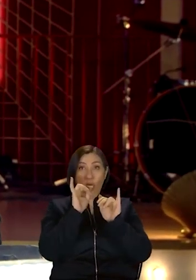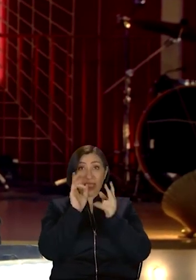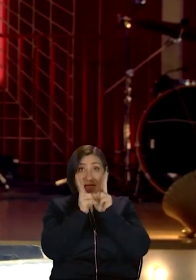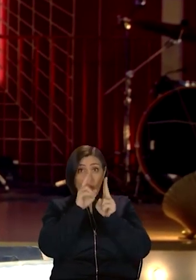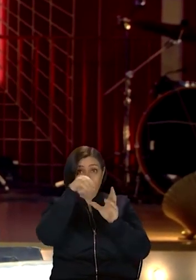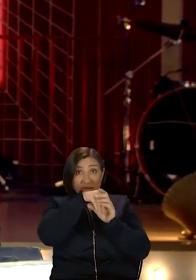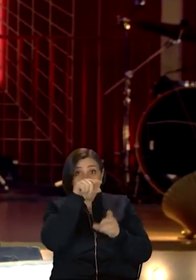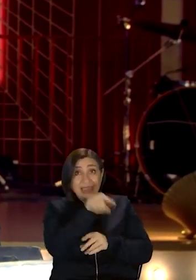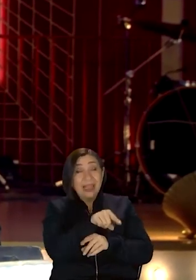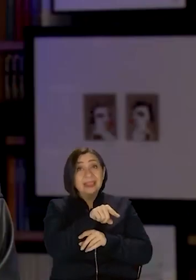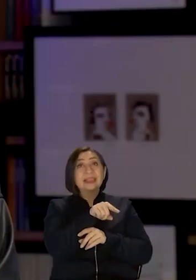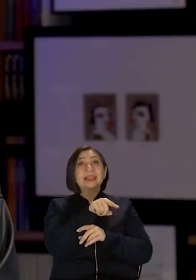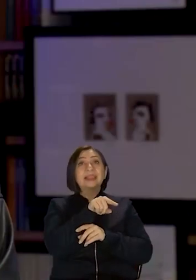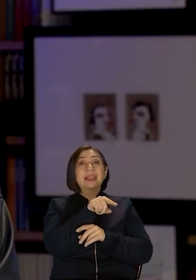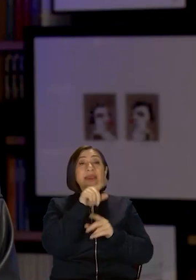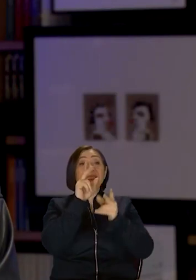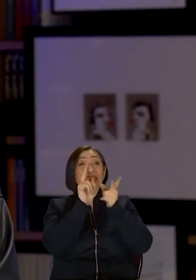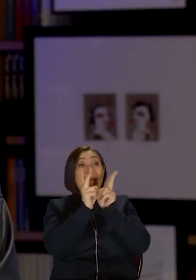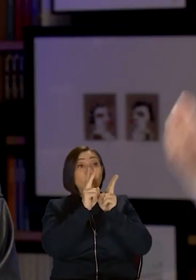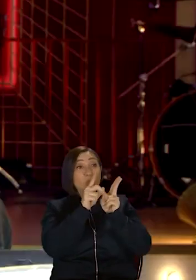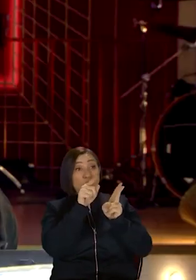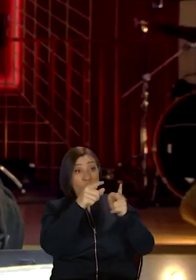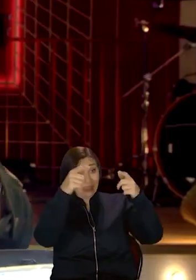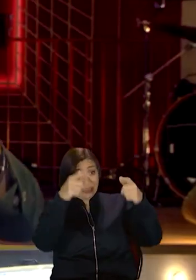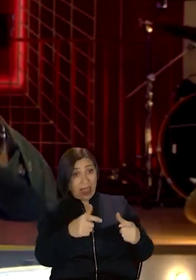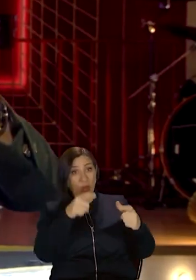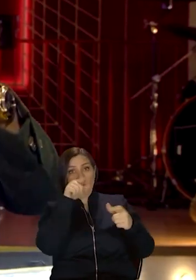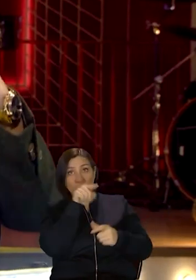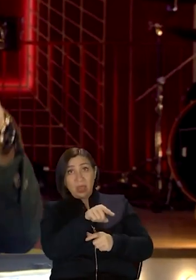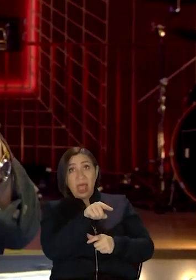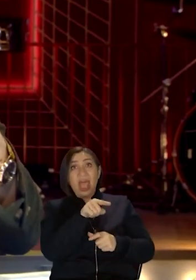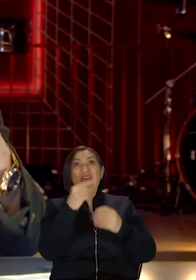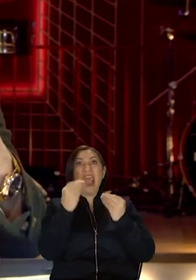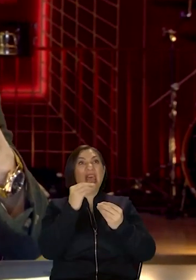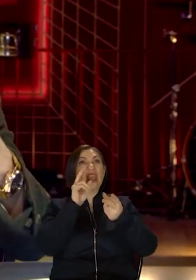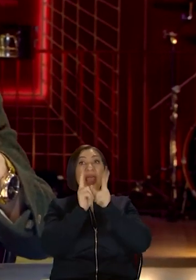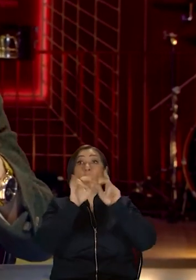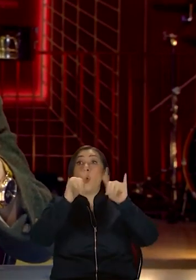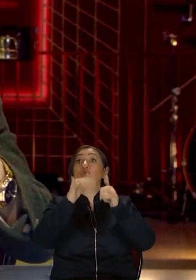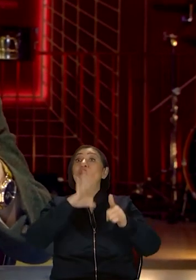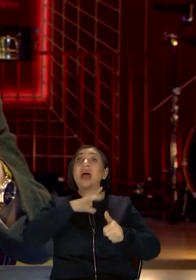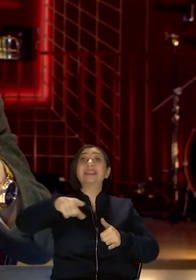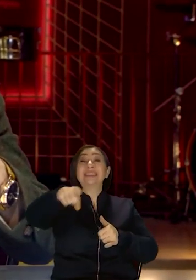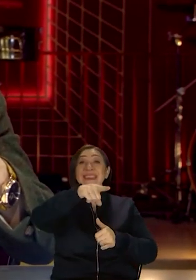piyesinden, tiyatrodan, bir tiyatro salonunda iyi oyunculardan,